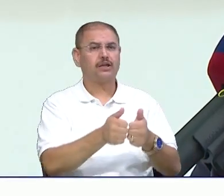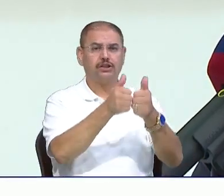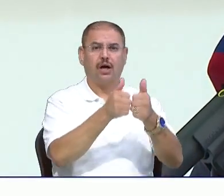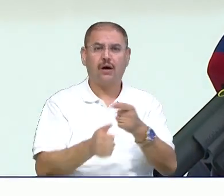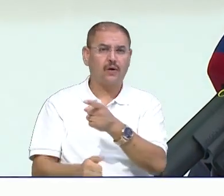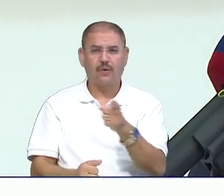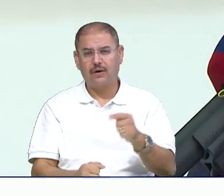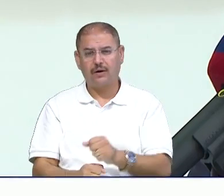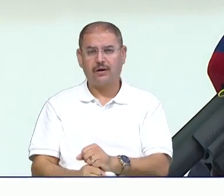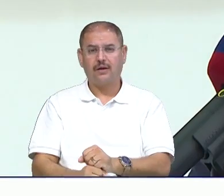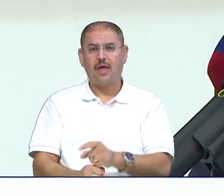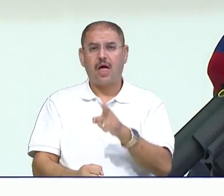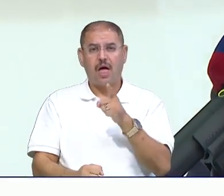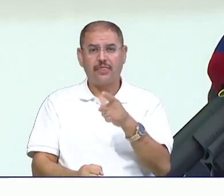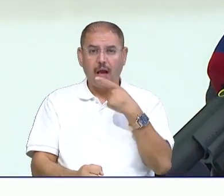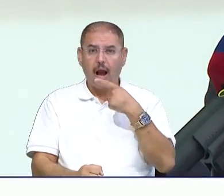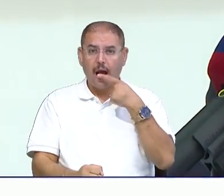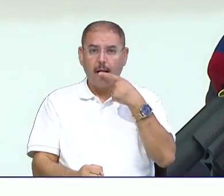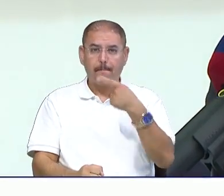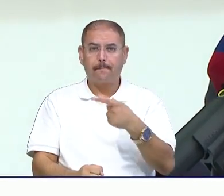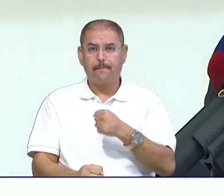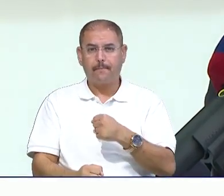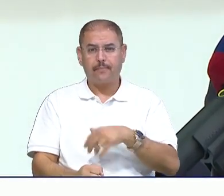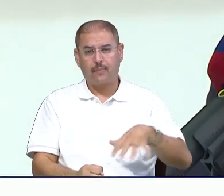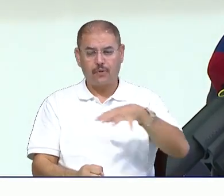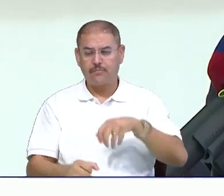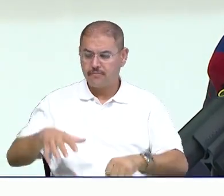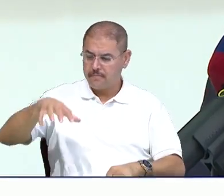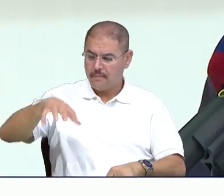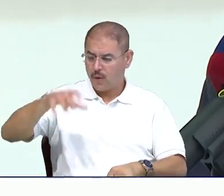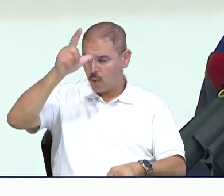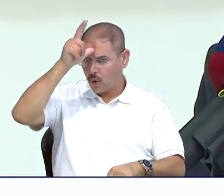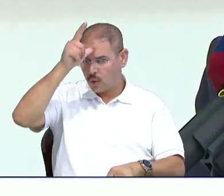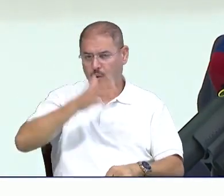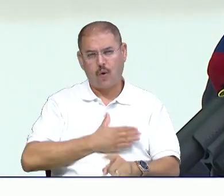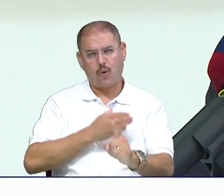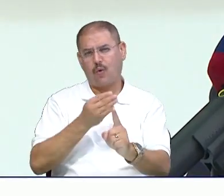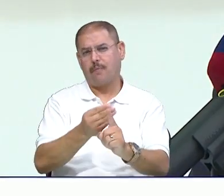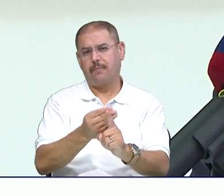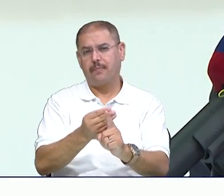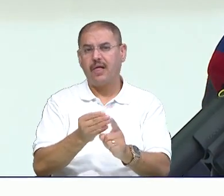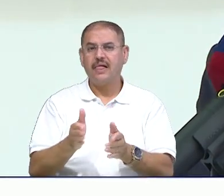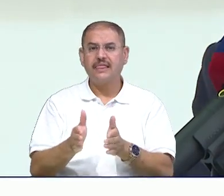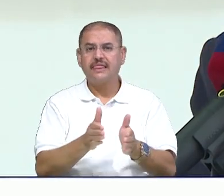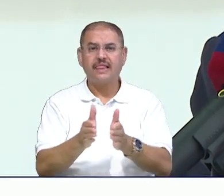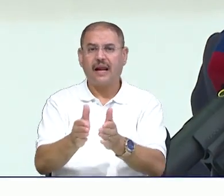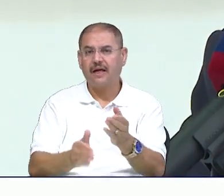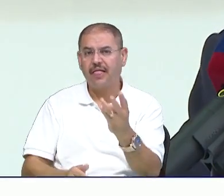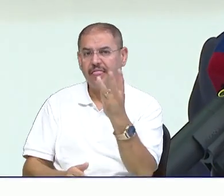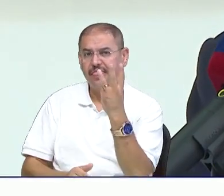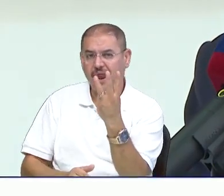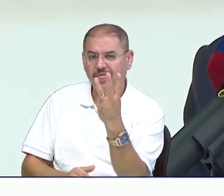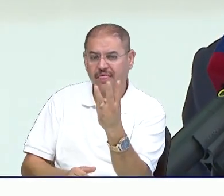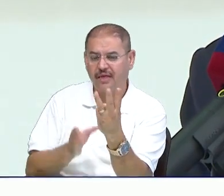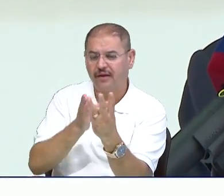هنا أن هذه الوصفة التي تناسب دولتنا الأردنية الحبيبة، سمي بالطريق الثالث، فلا هو